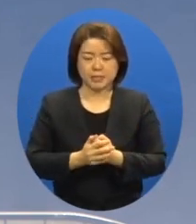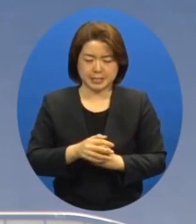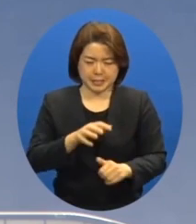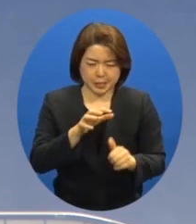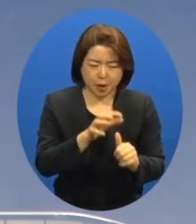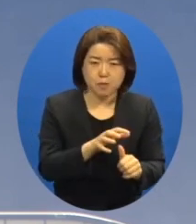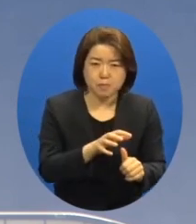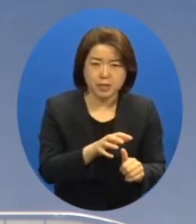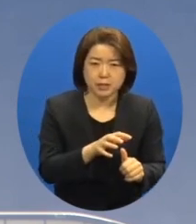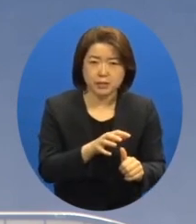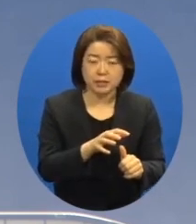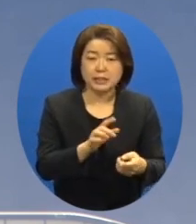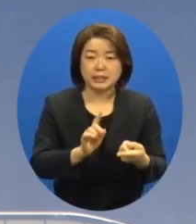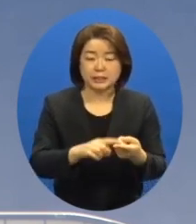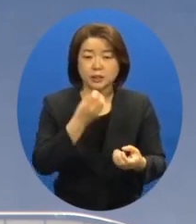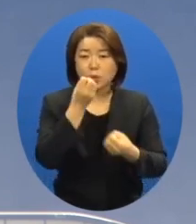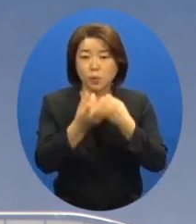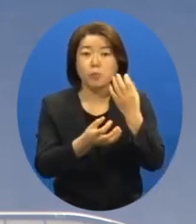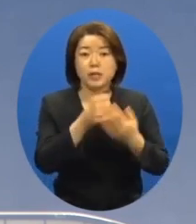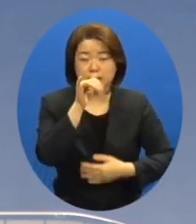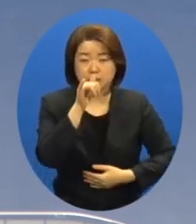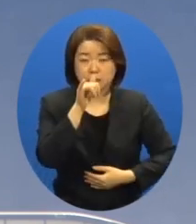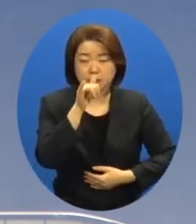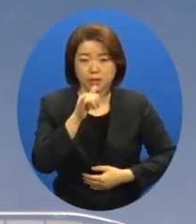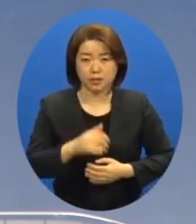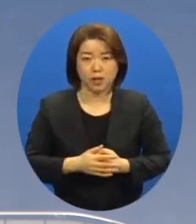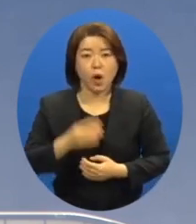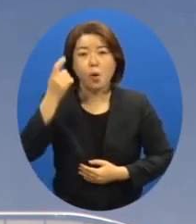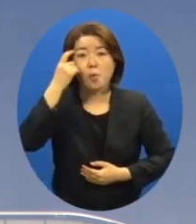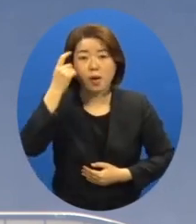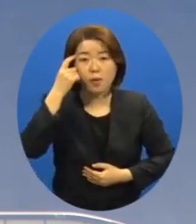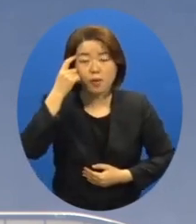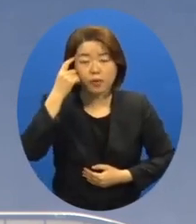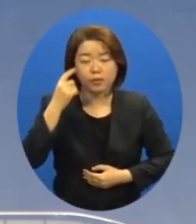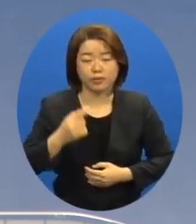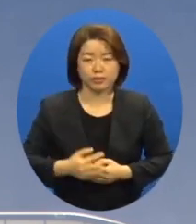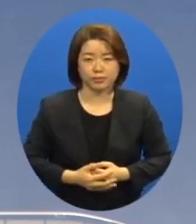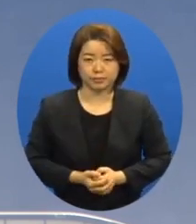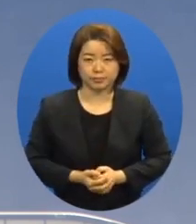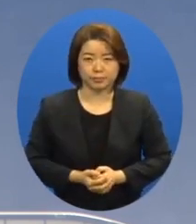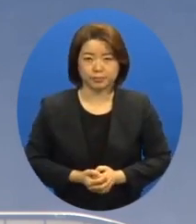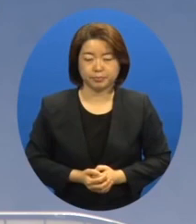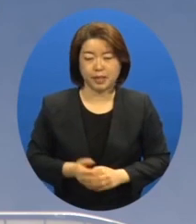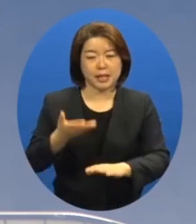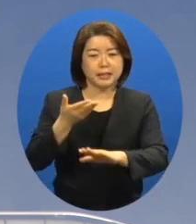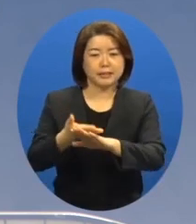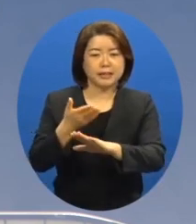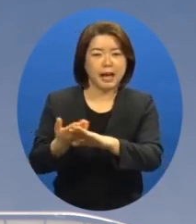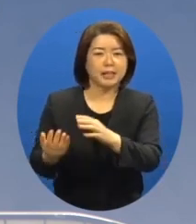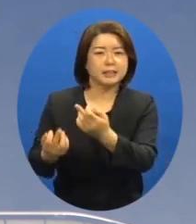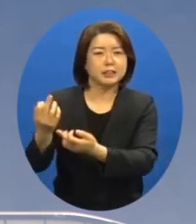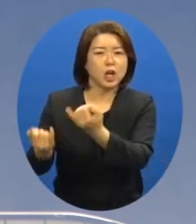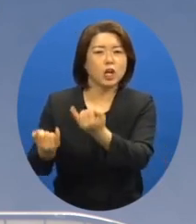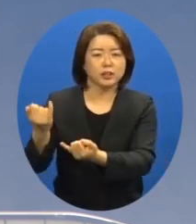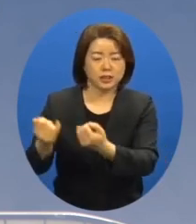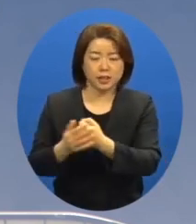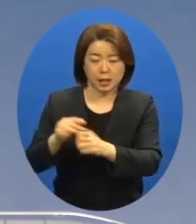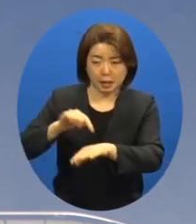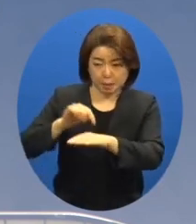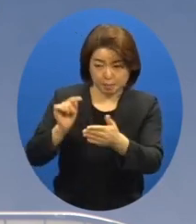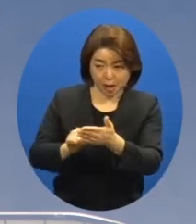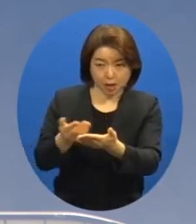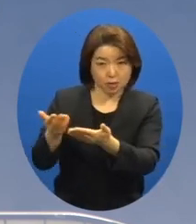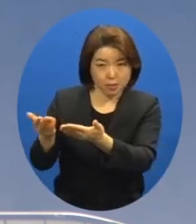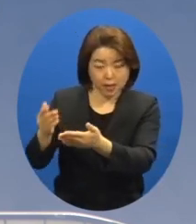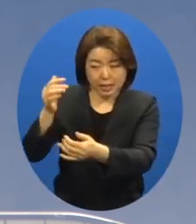얽매는 그런 고백을 했습니다. 왜 그랬습니까? 다른 형제의 마음에